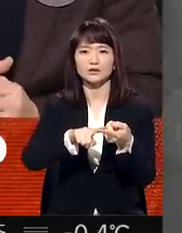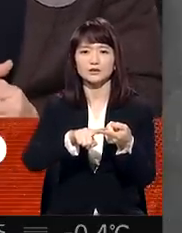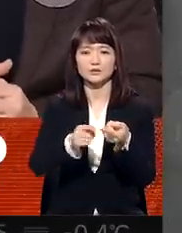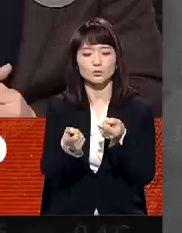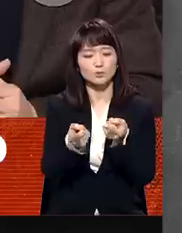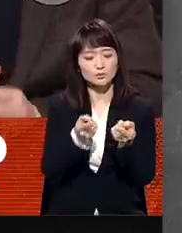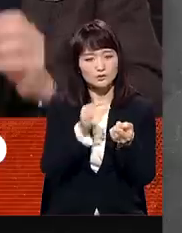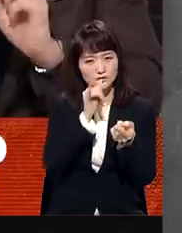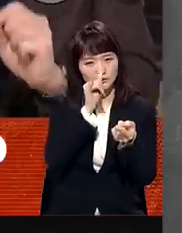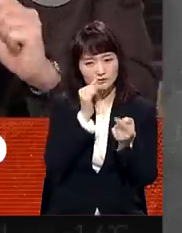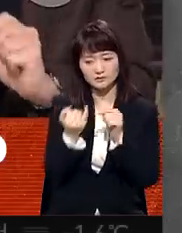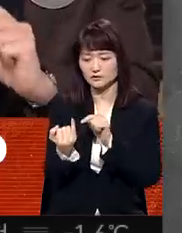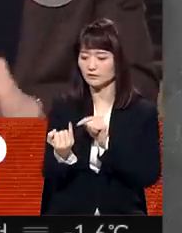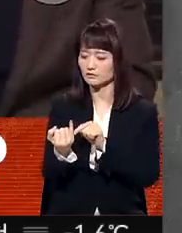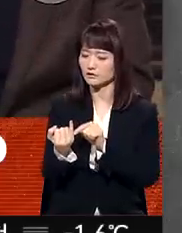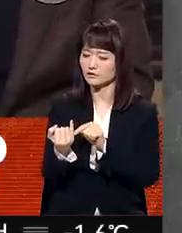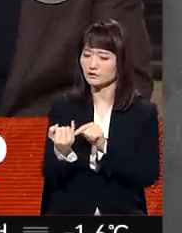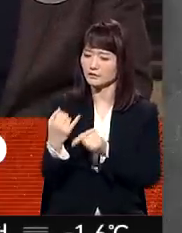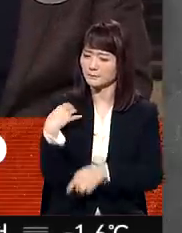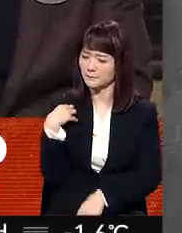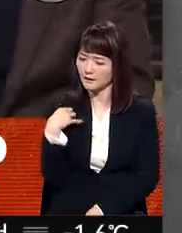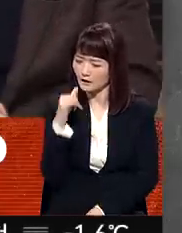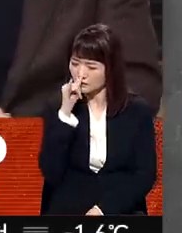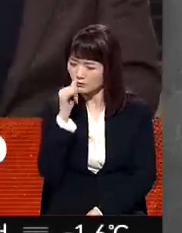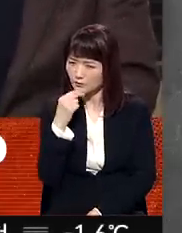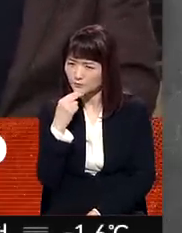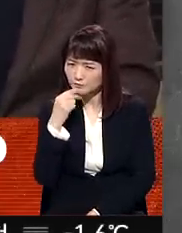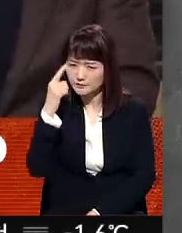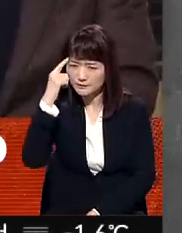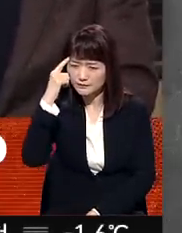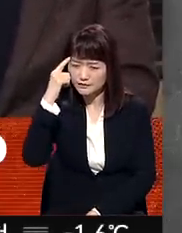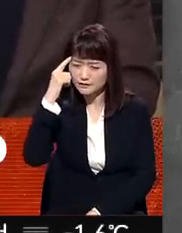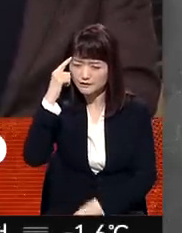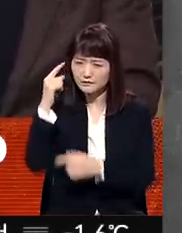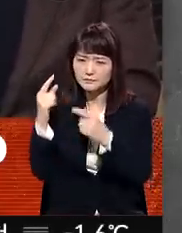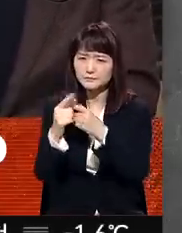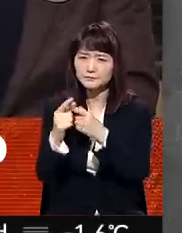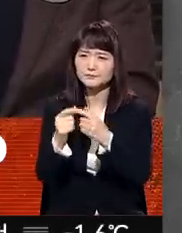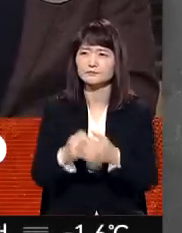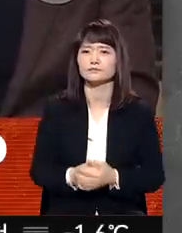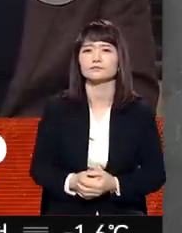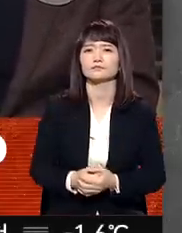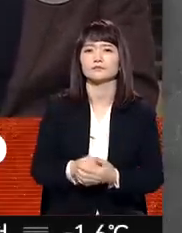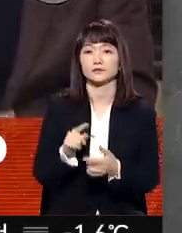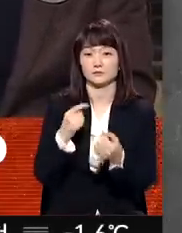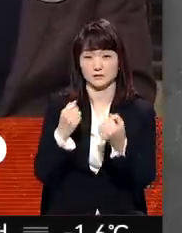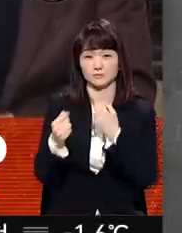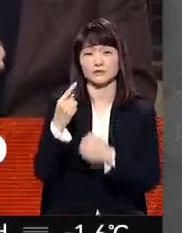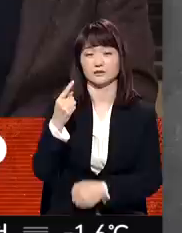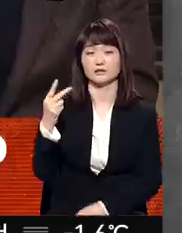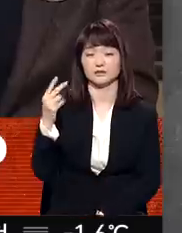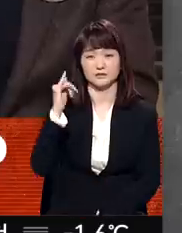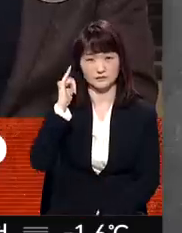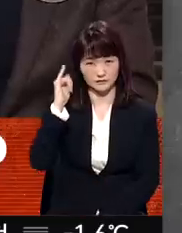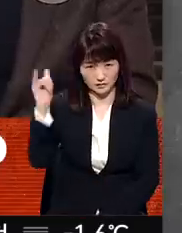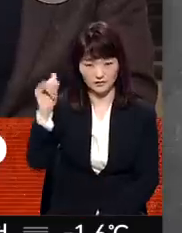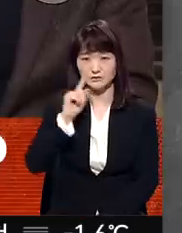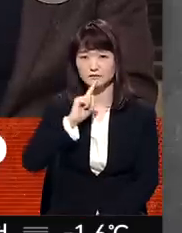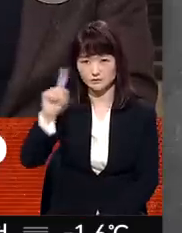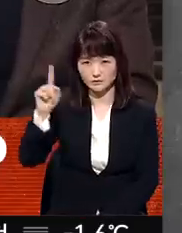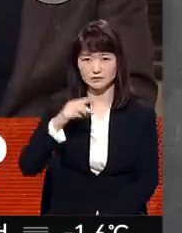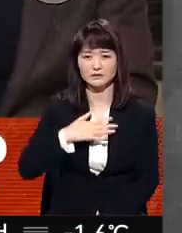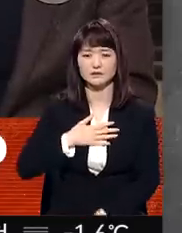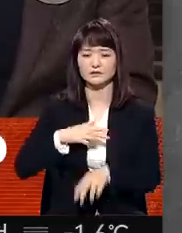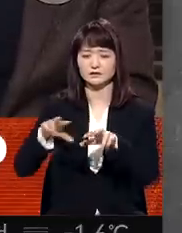이게 감당이 되는지를 밤새워 고민했는 것 같습니다 그럼에도 불구하고 일일이 신고를 합니다 신고를 해서 지금 내가 이런